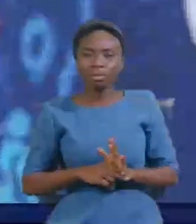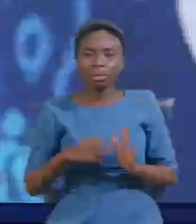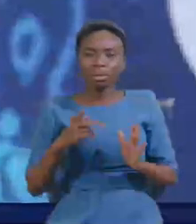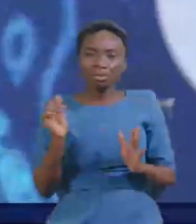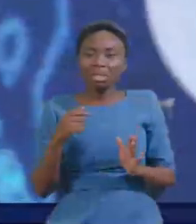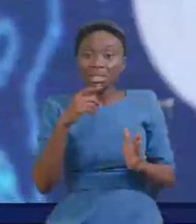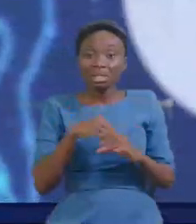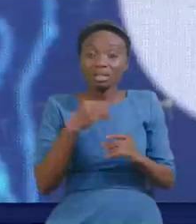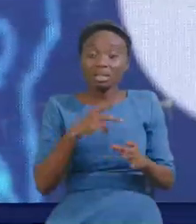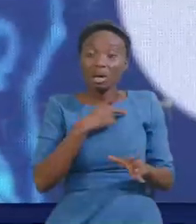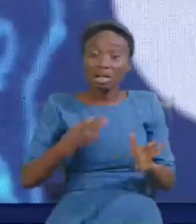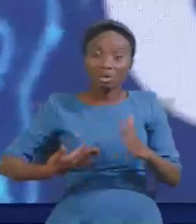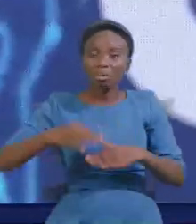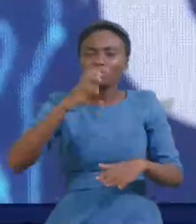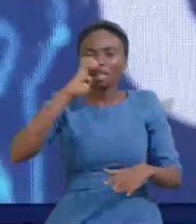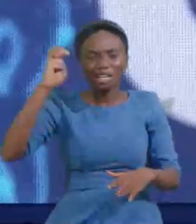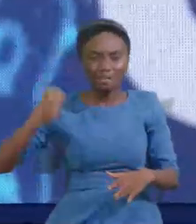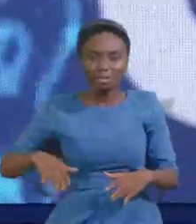Le royaume du péché,